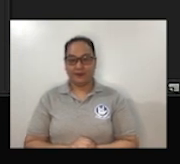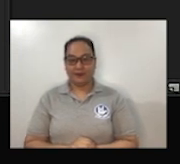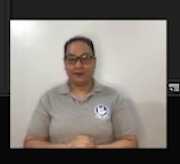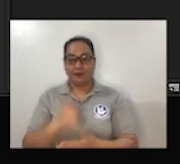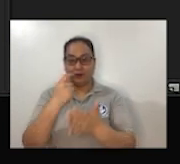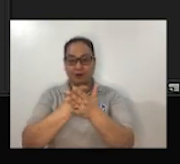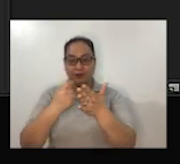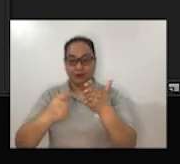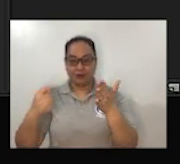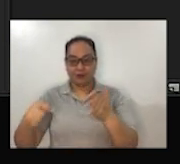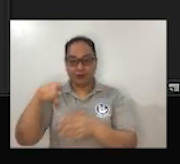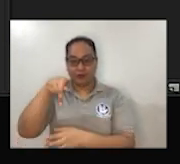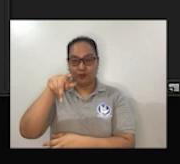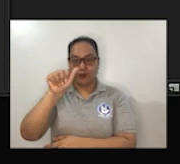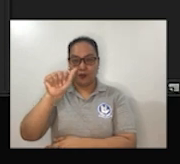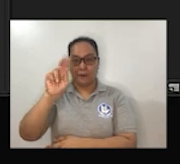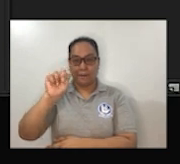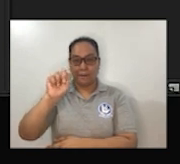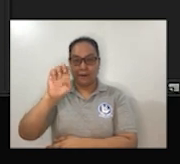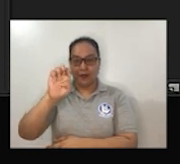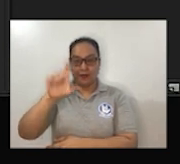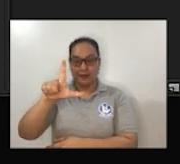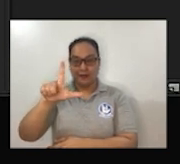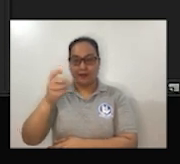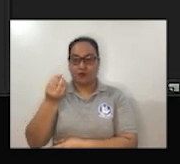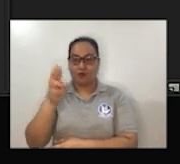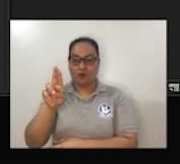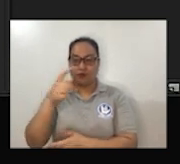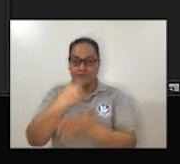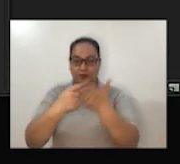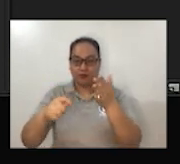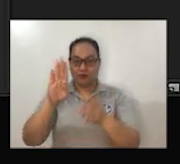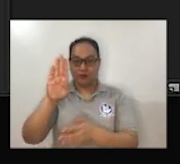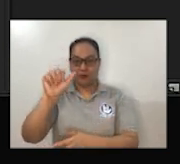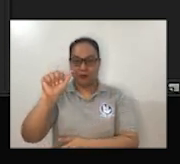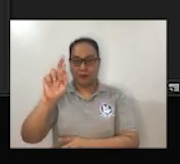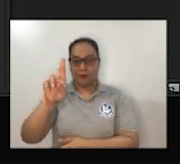Yan ay tools panel or toolbar. Mahusay.